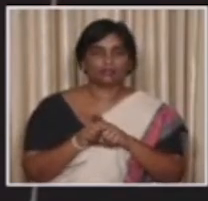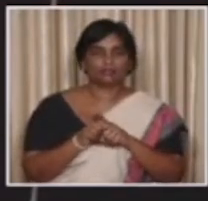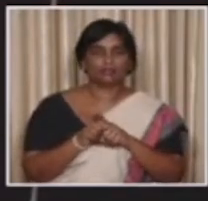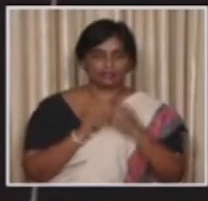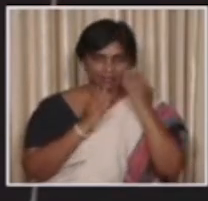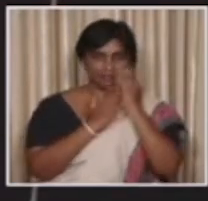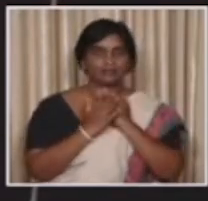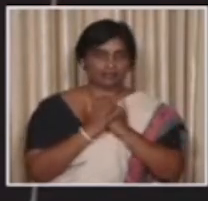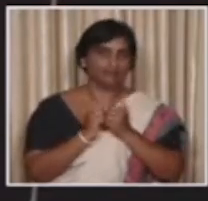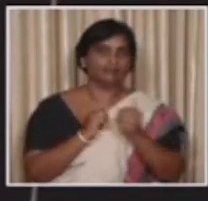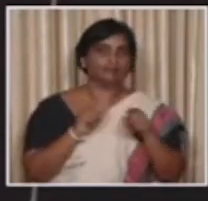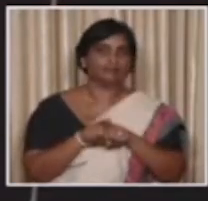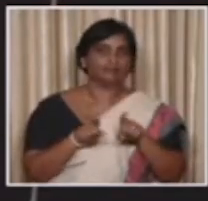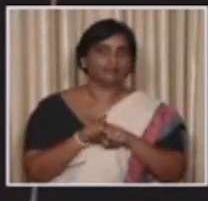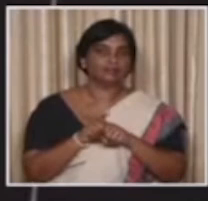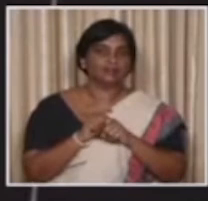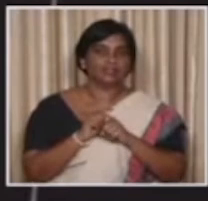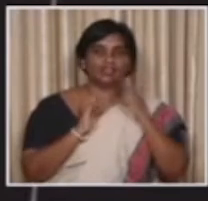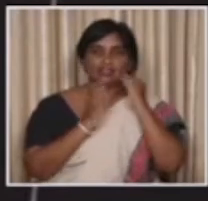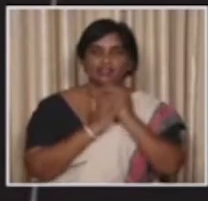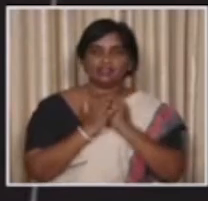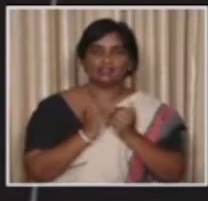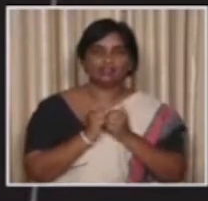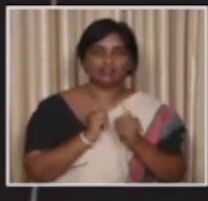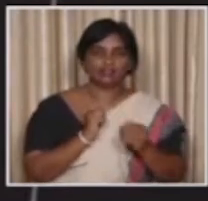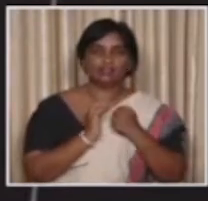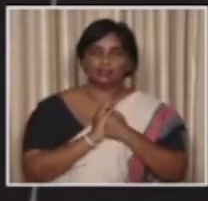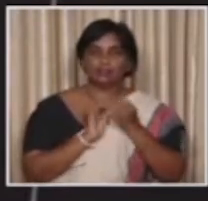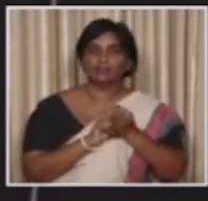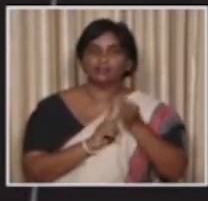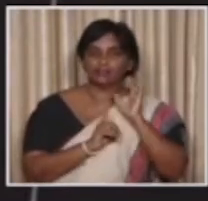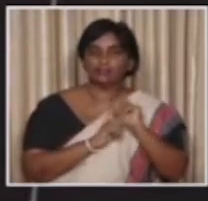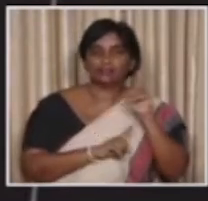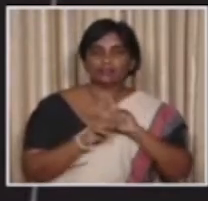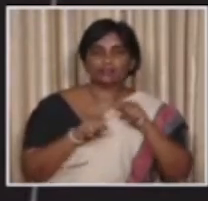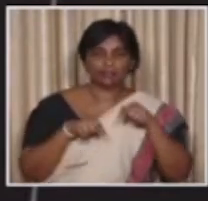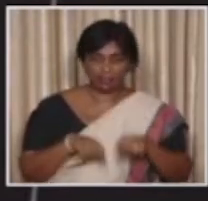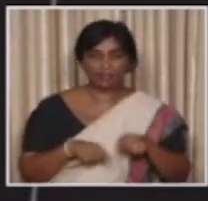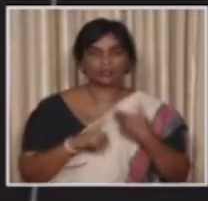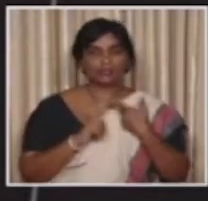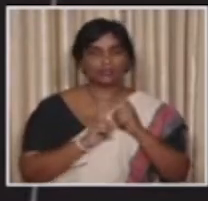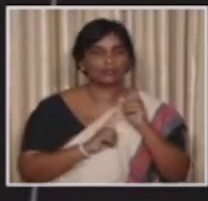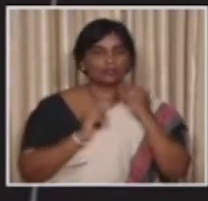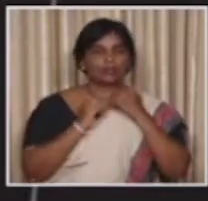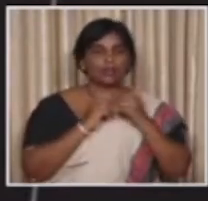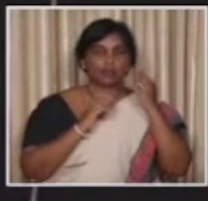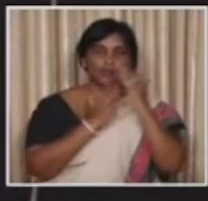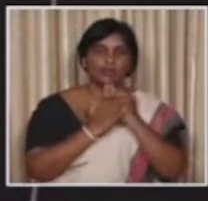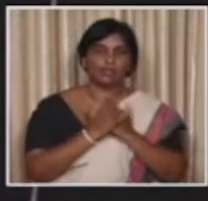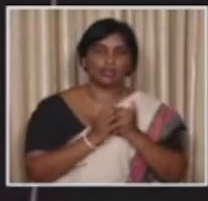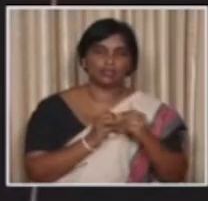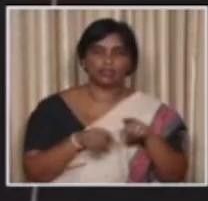එකේ ඉන්නවා ස්ටාෆ් එක විතරක් 630ක්. ගරු කතානායකතුමනි, ගරු ජනාධිපතිතුමනි, අපේ පාර්ලිමේන්තුව ගත්තොත් අපේ පාර්ලිමේන්තුවේ ඉන්නේ 7 දෙනා රිසර්ච්